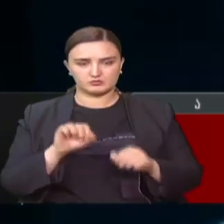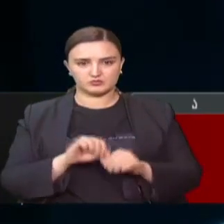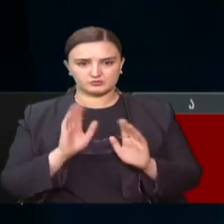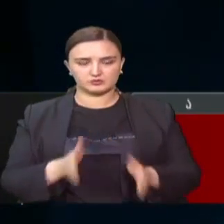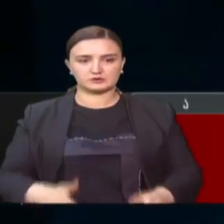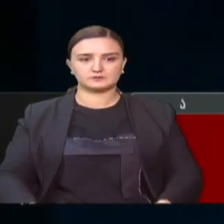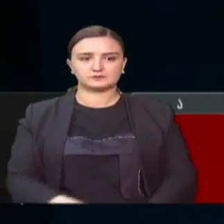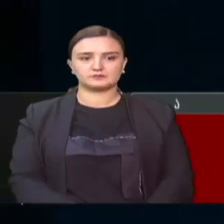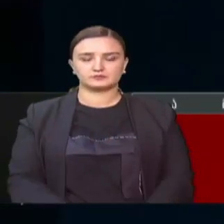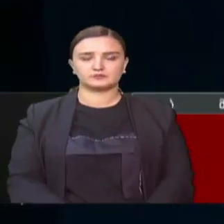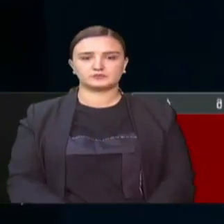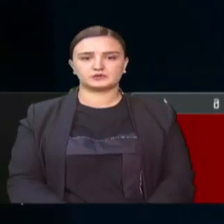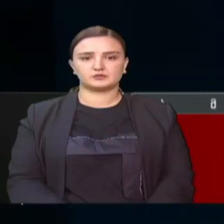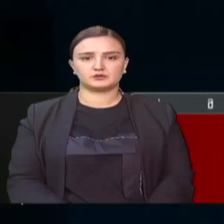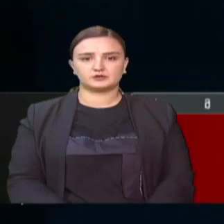მარშის გამართვას.